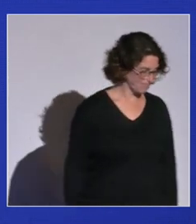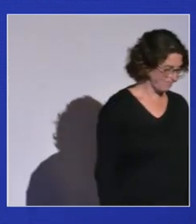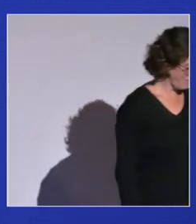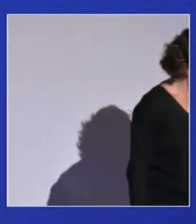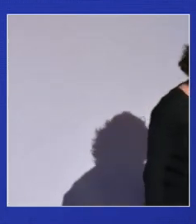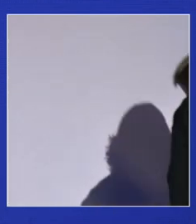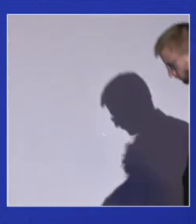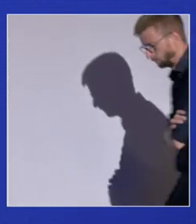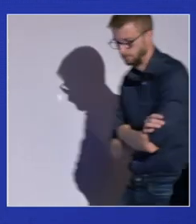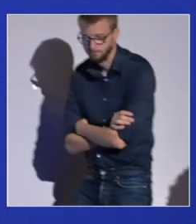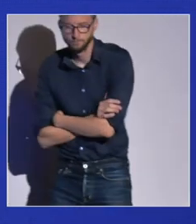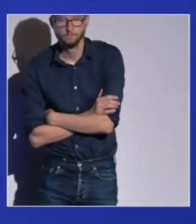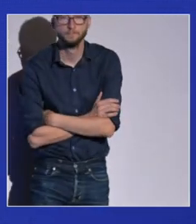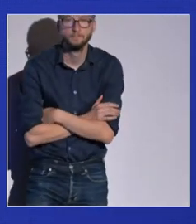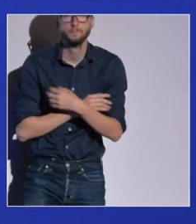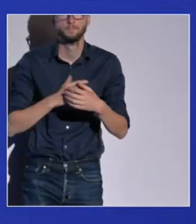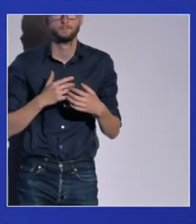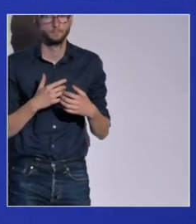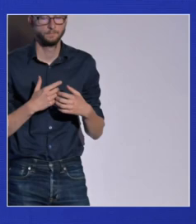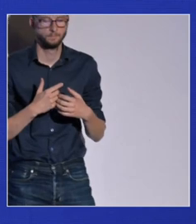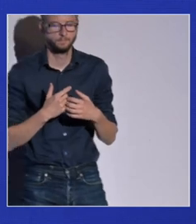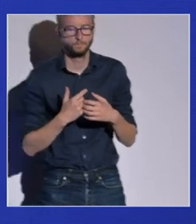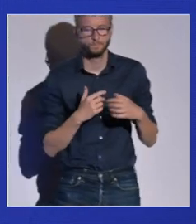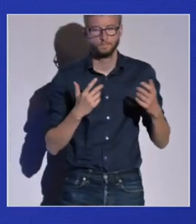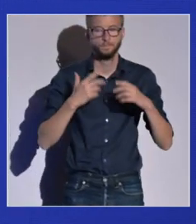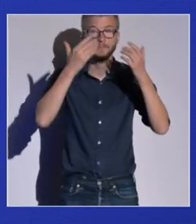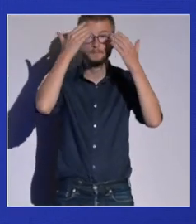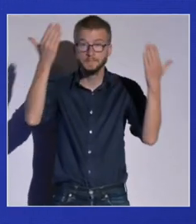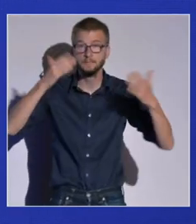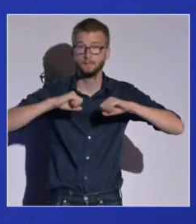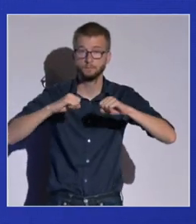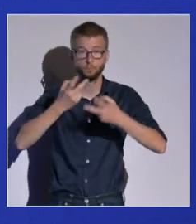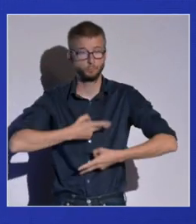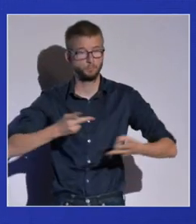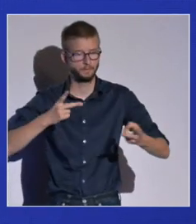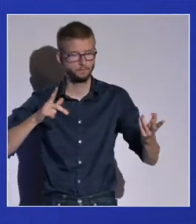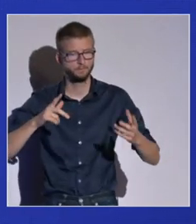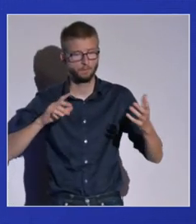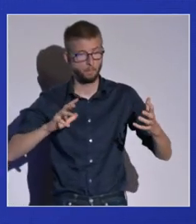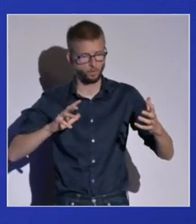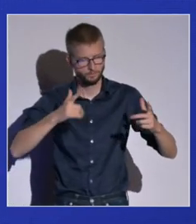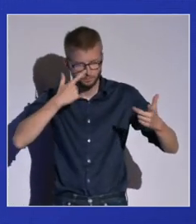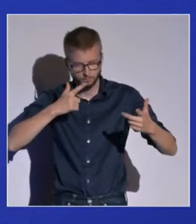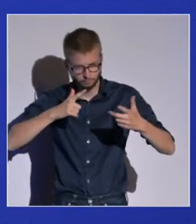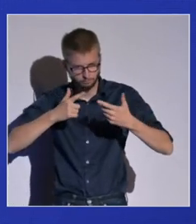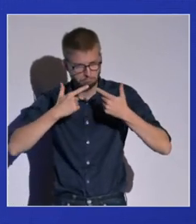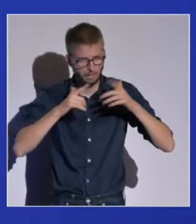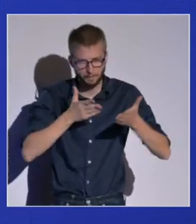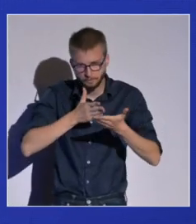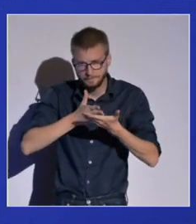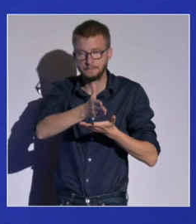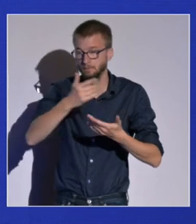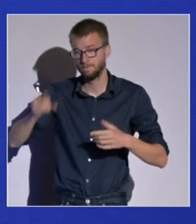Et si nous débloquons l'action publique, alors il faut que nous débloquions aussi la démocratie. Les règles de